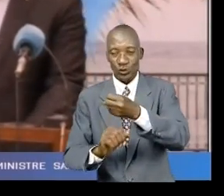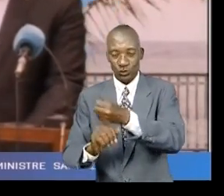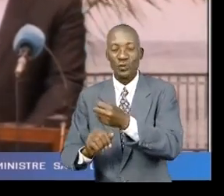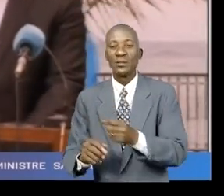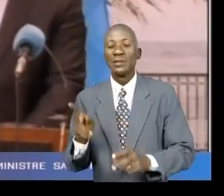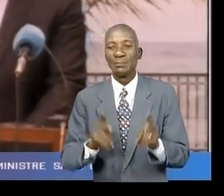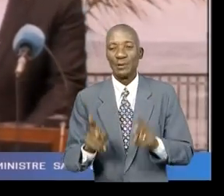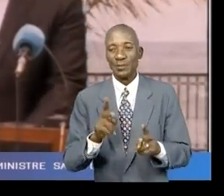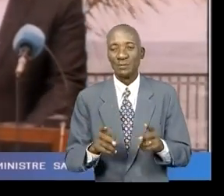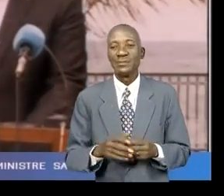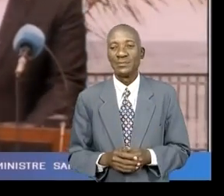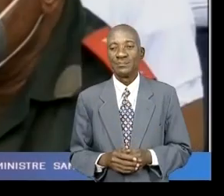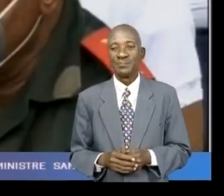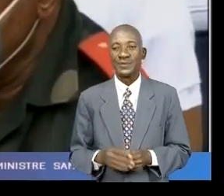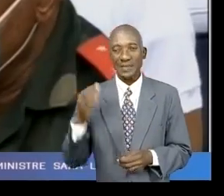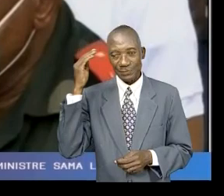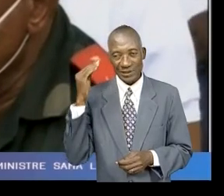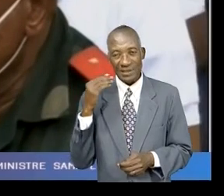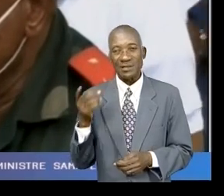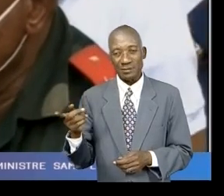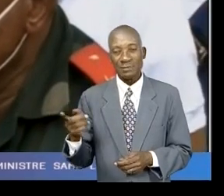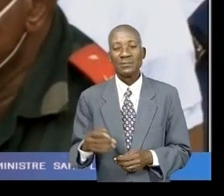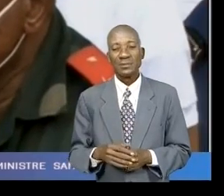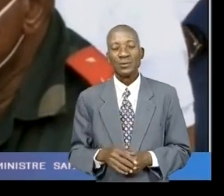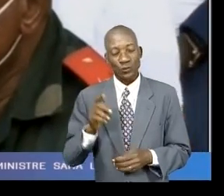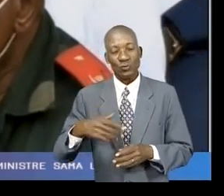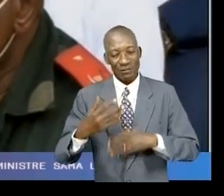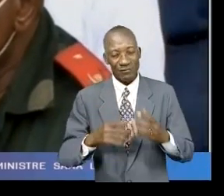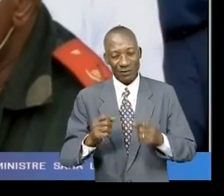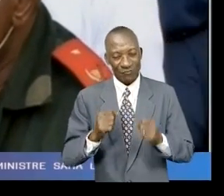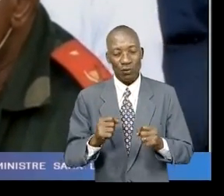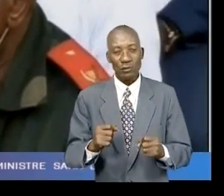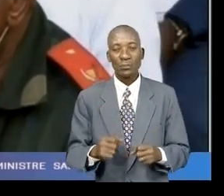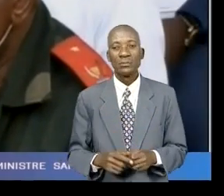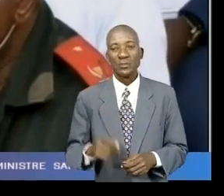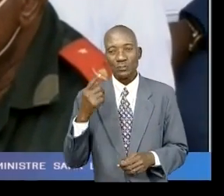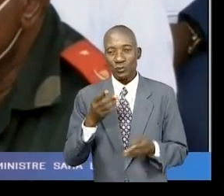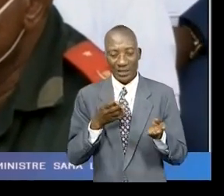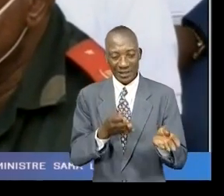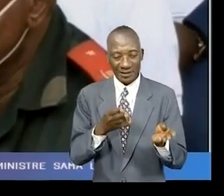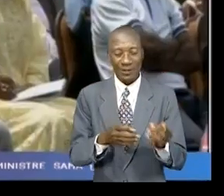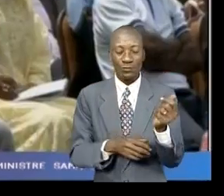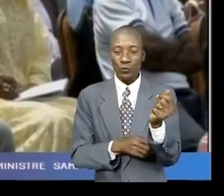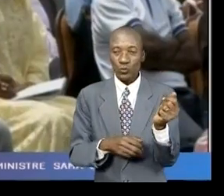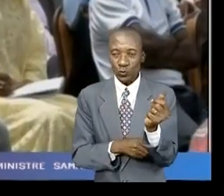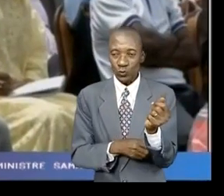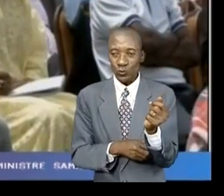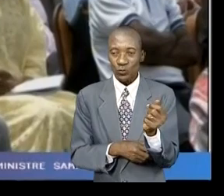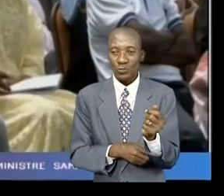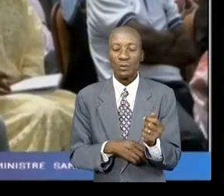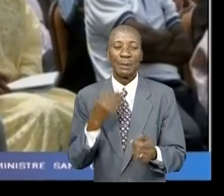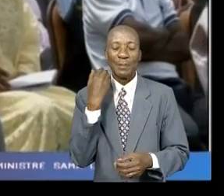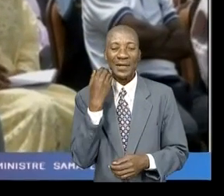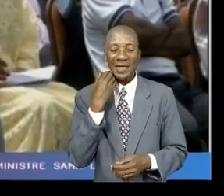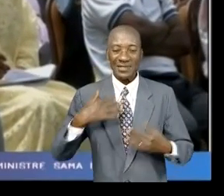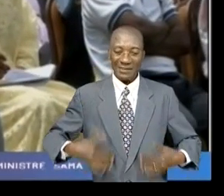capitale, les ministres des tutelles devraient veiller par des mesures appropriées pour préserver les sinistrés du choléra, de la tuberculose et de